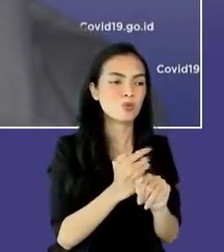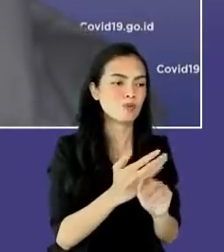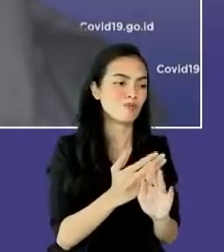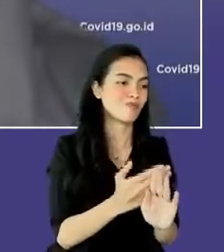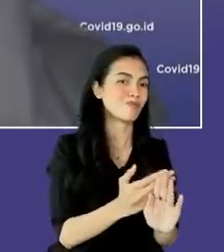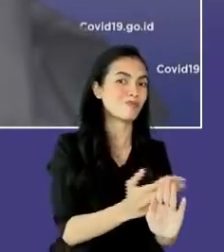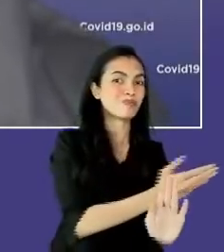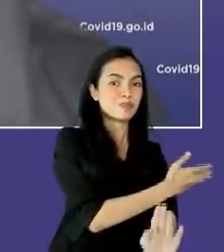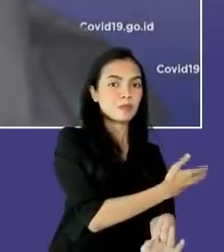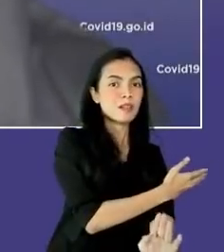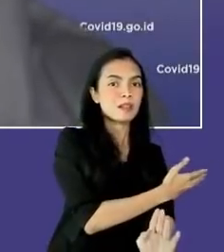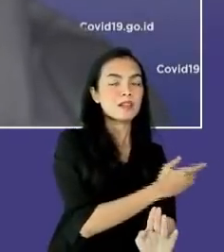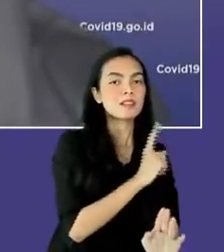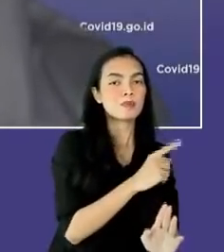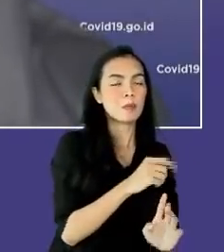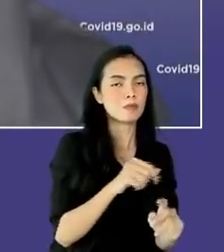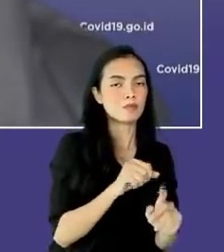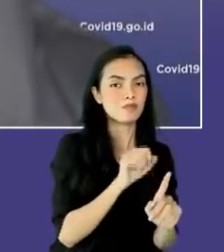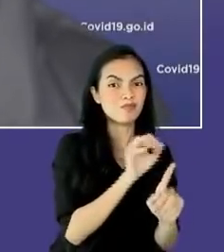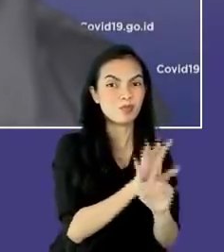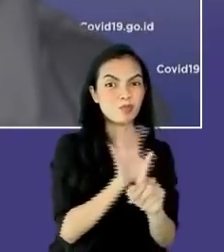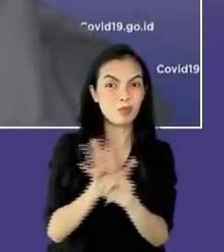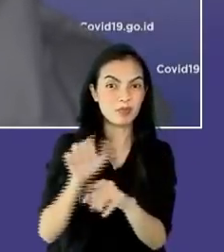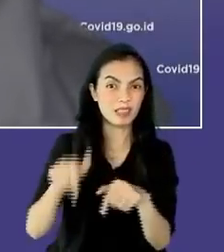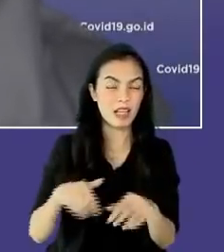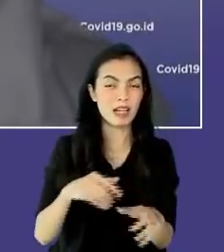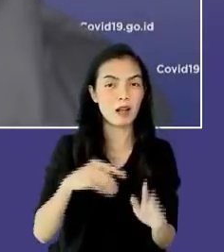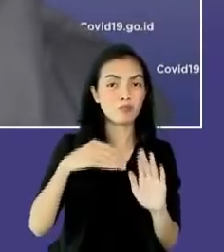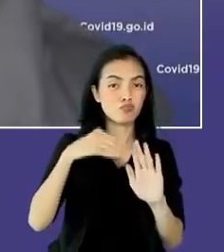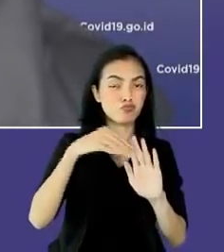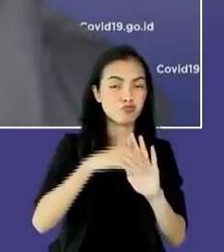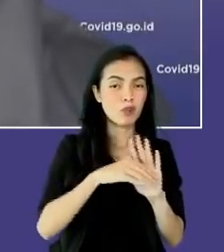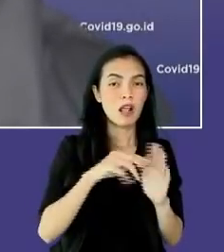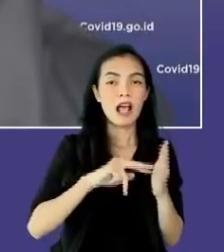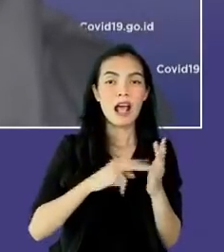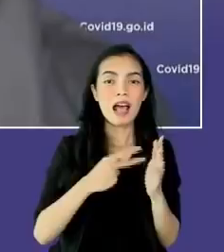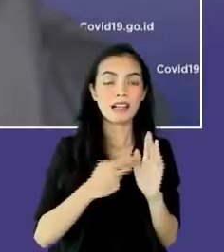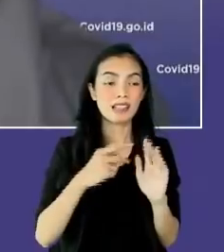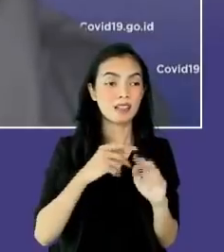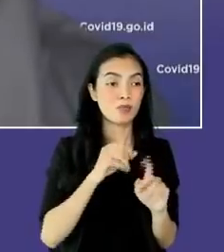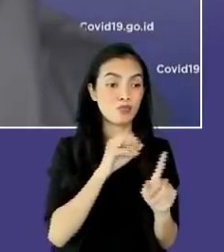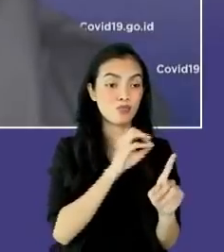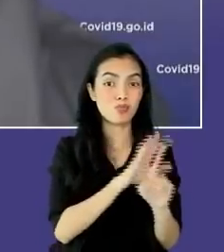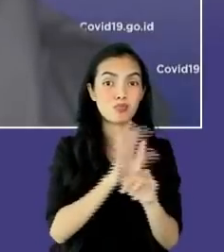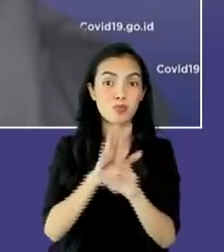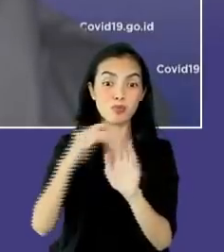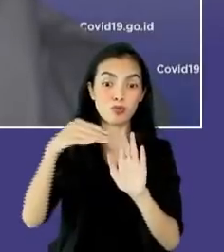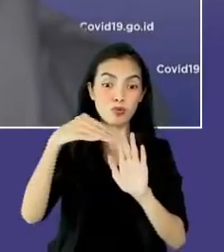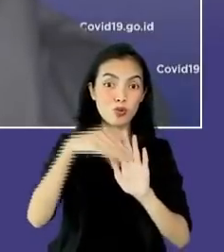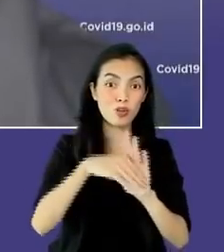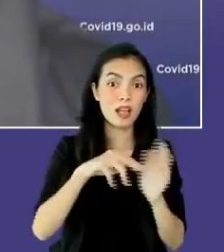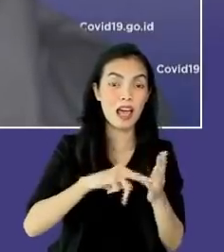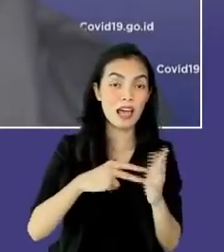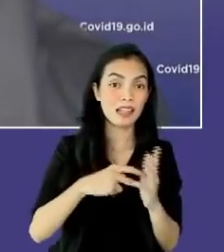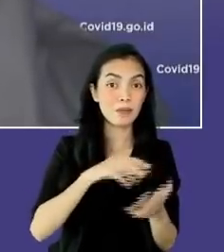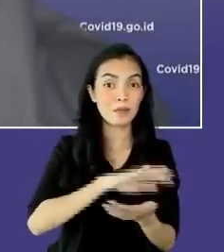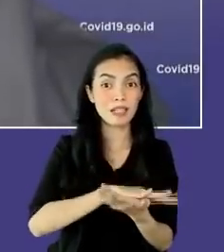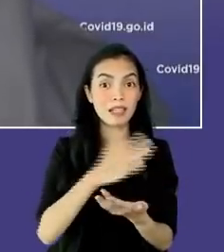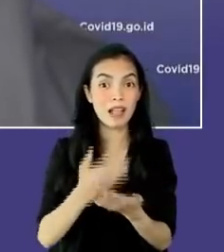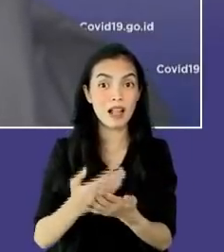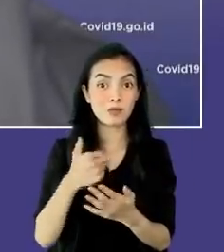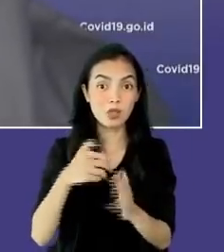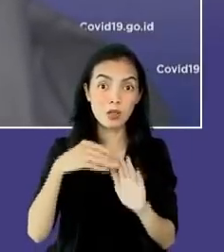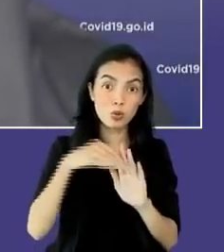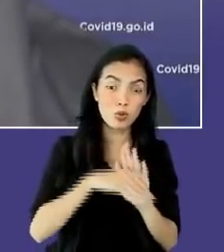kita sekarang kan kasusnya udah mulai turun nih ceritanya ya. Kalau udah bicara mengenai kasus yang turun, kita berharap angka kematian akan turun nih kapan?